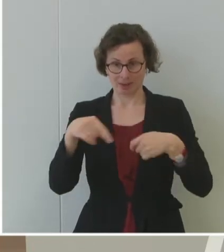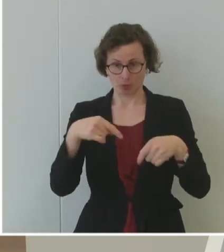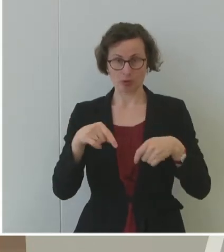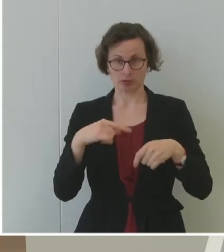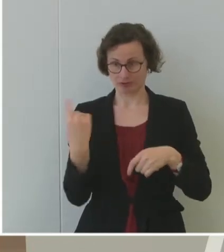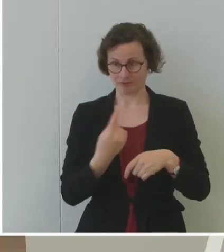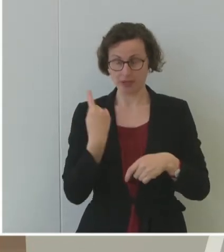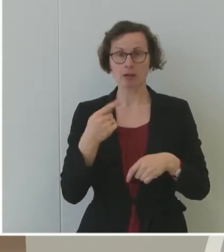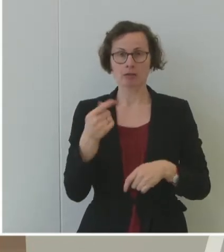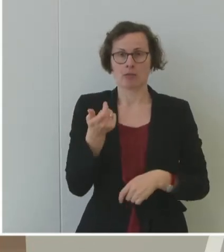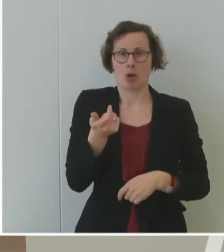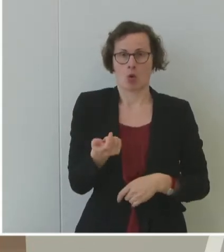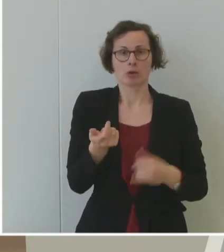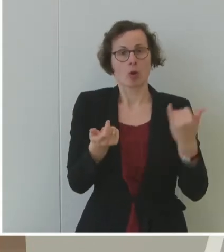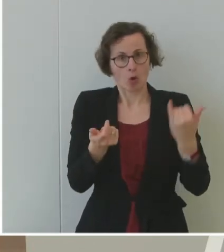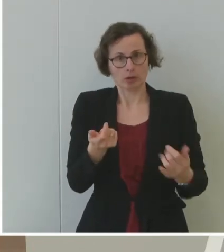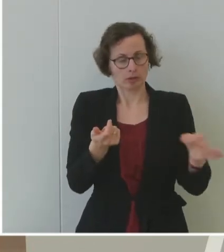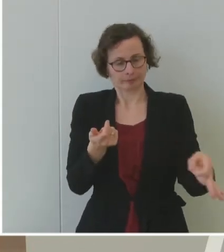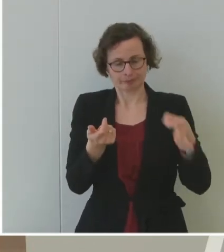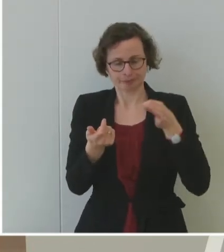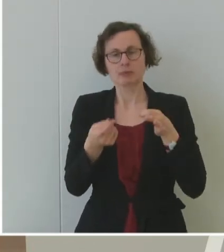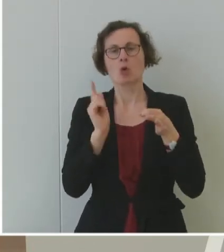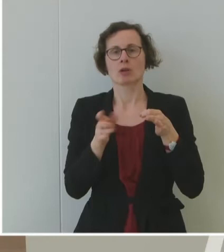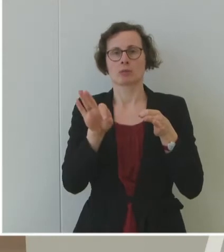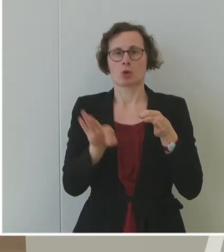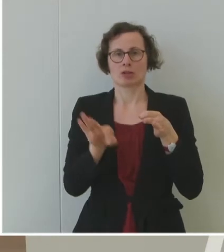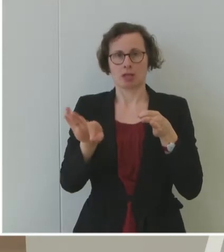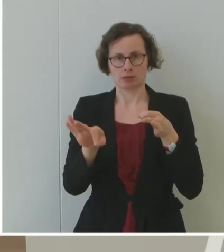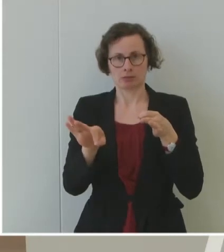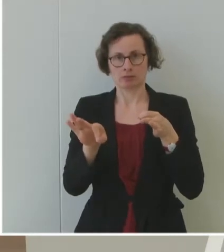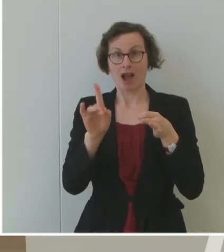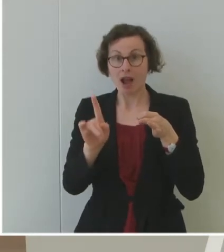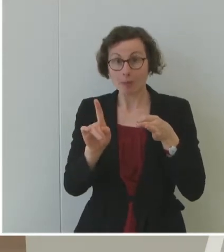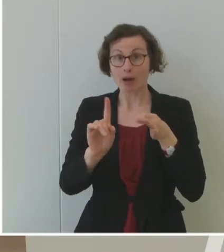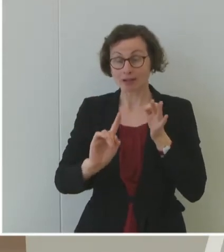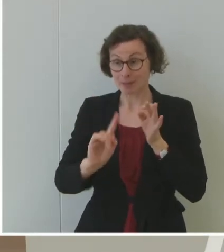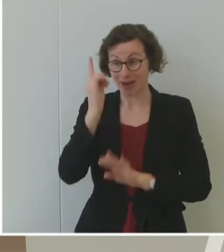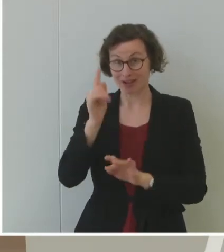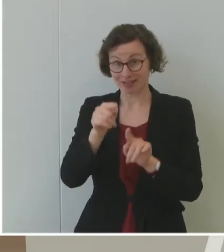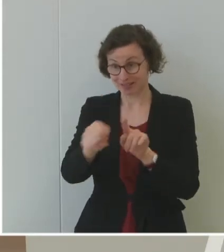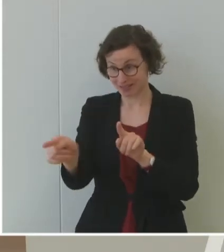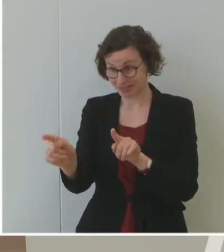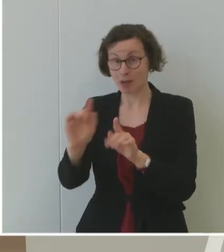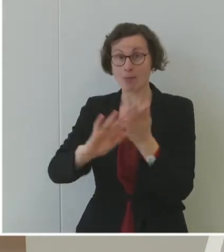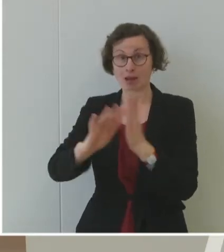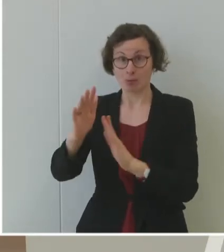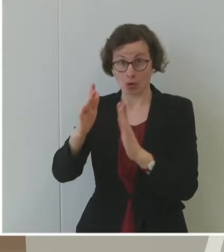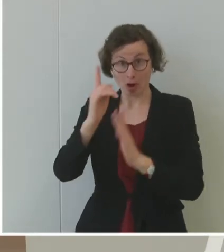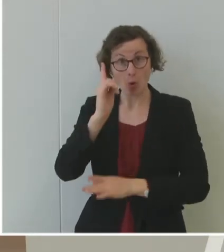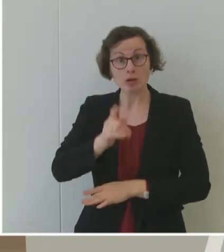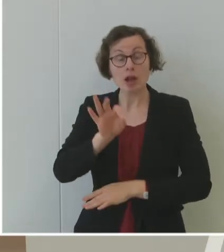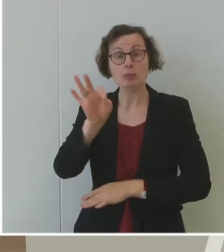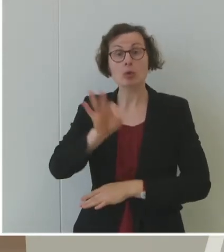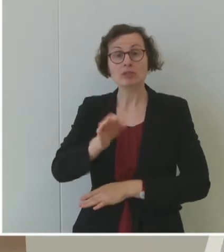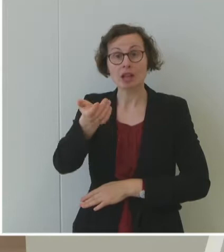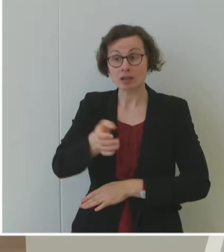haben unseren Lohn heute zu 100% erhalten. Die Mehrheit der Brandenburgerinnen und Brandenburger kann von so einem sicheren